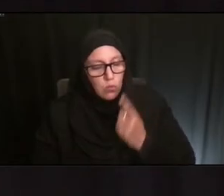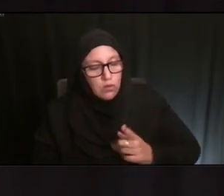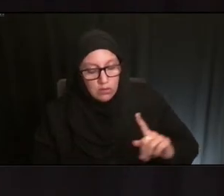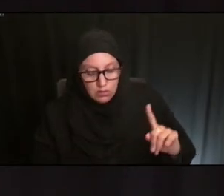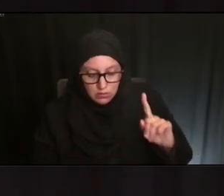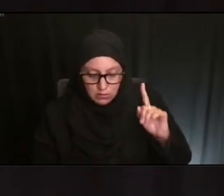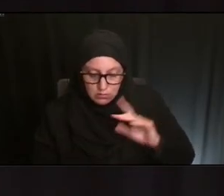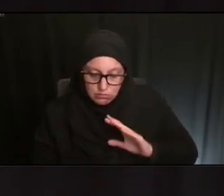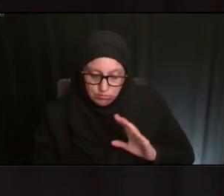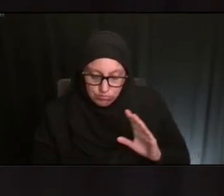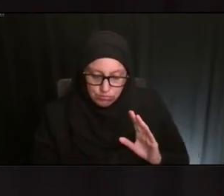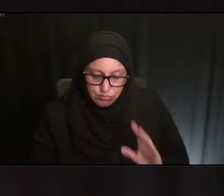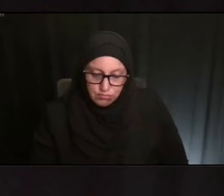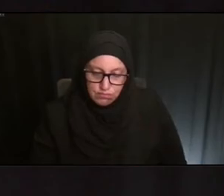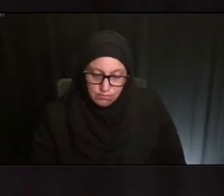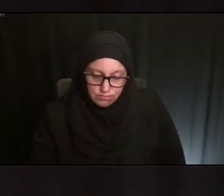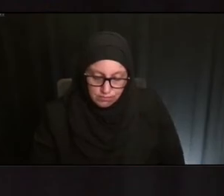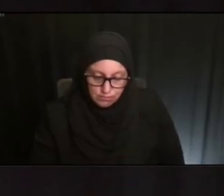الراشدون